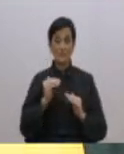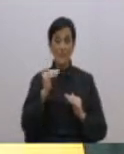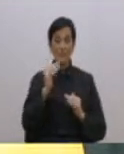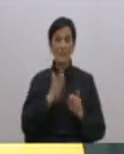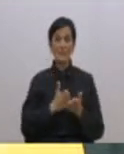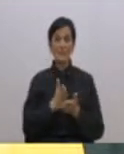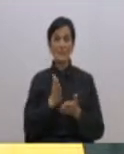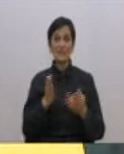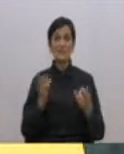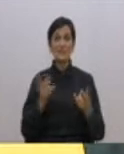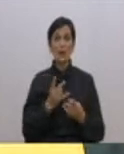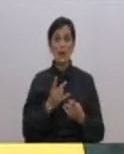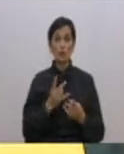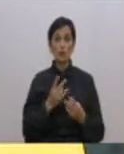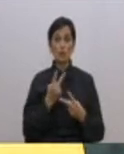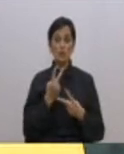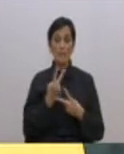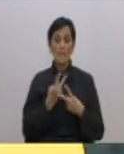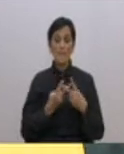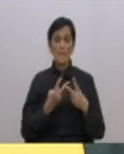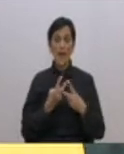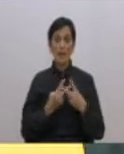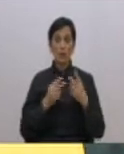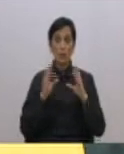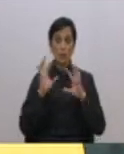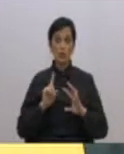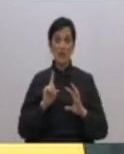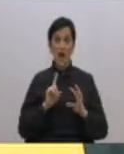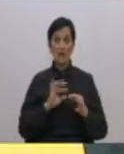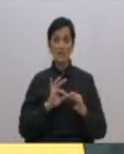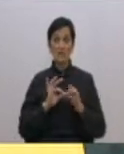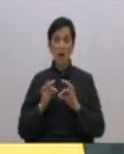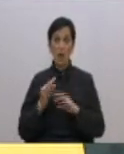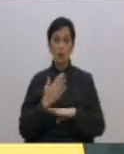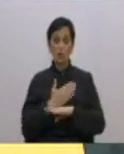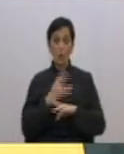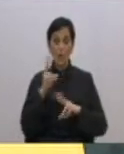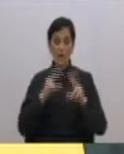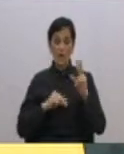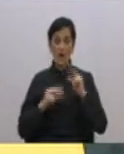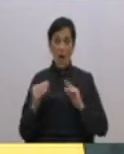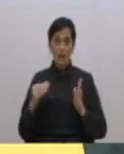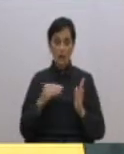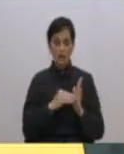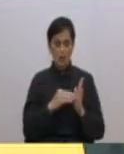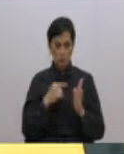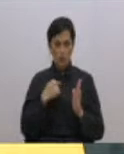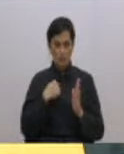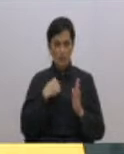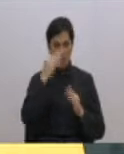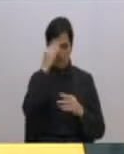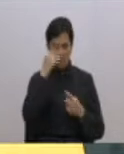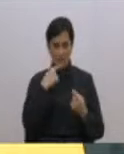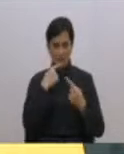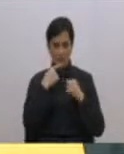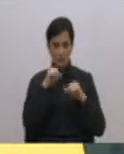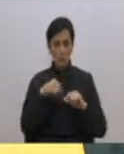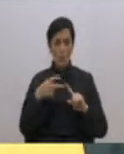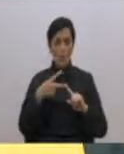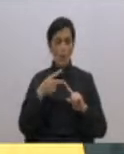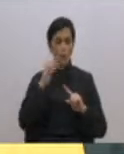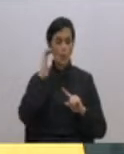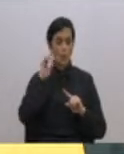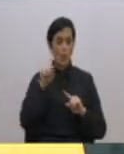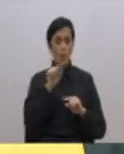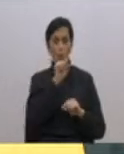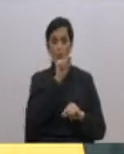არის პენიტენციურ კოდექსში რაღაც გათვალისწინება, ამაზე ბუნებრივია ჩვენ შეიძლება ვიმსჯელოთ მეორე მოსმენისთვის, როცა უკვე